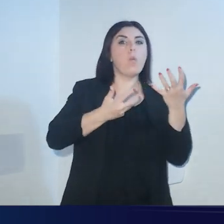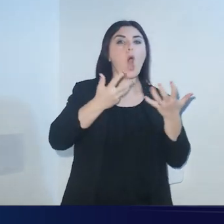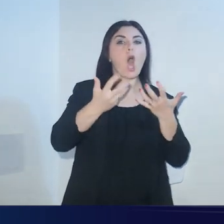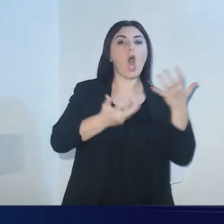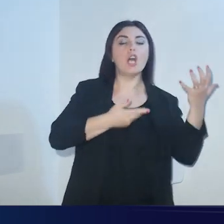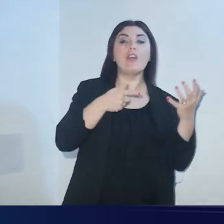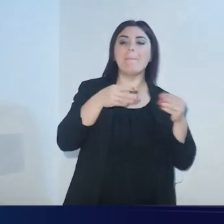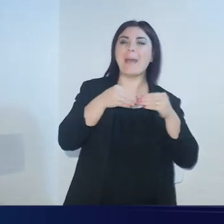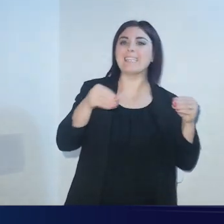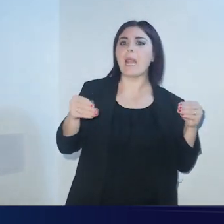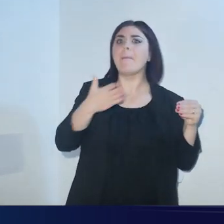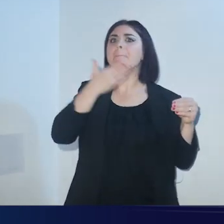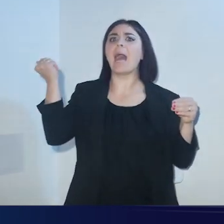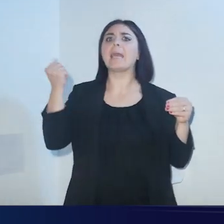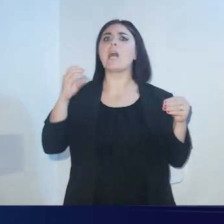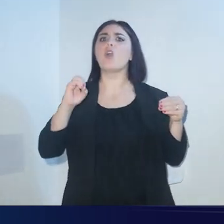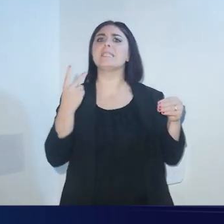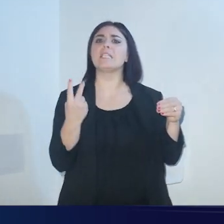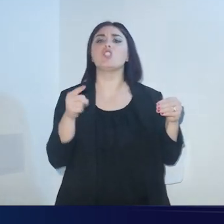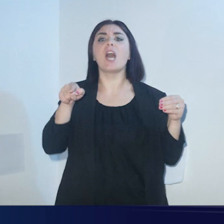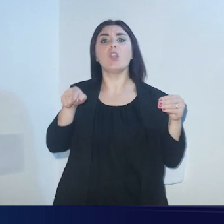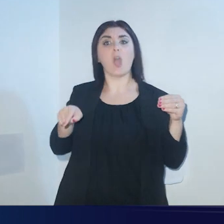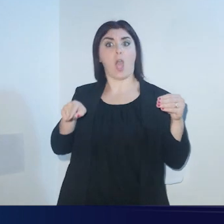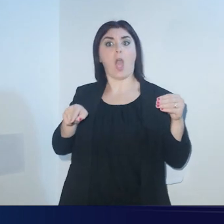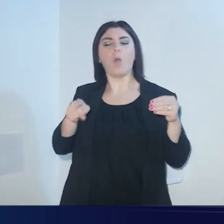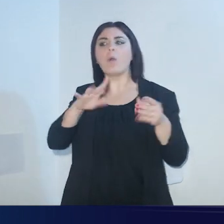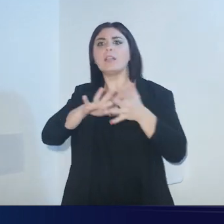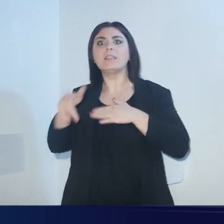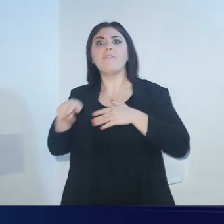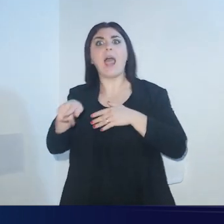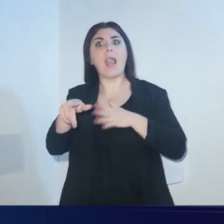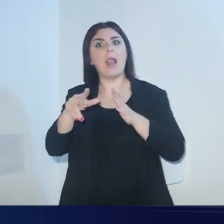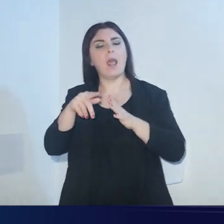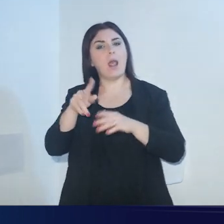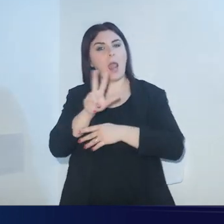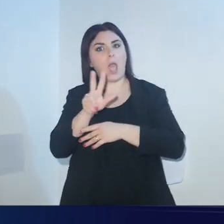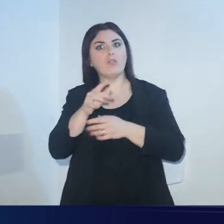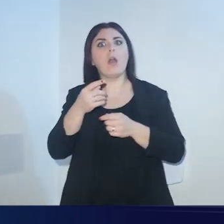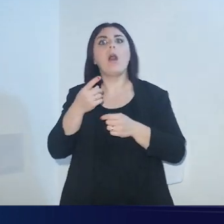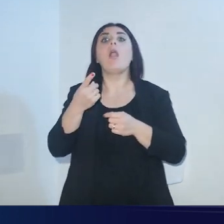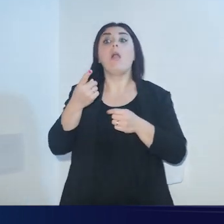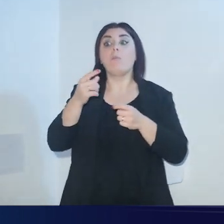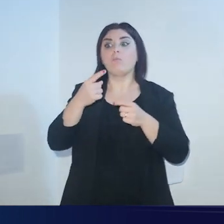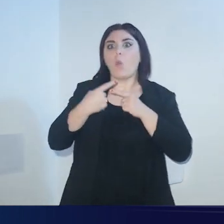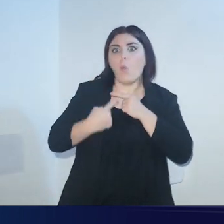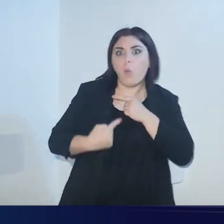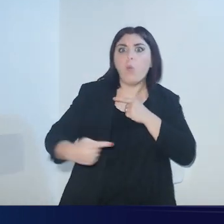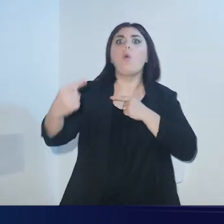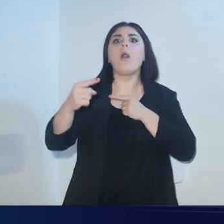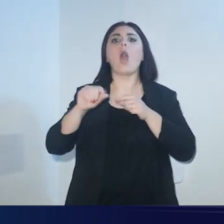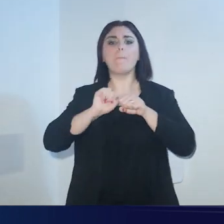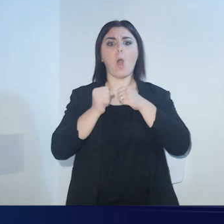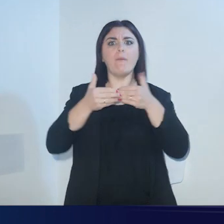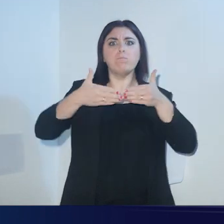assenza di ossigeno. Questo ha consentito al legno di acquisire una maggiore durabilità, si muove di meno